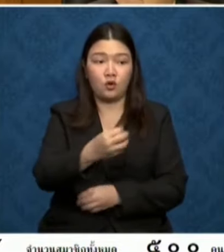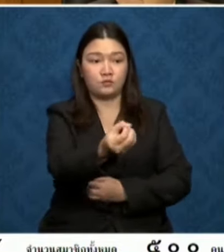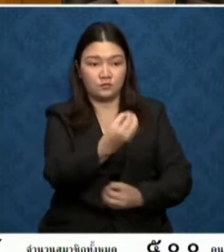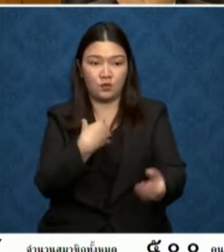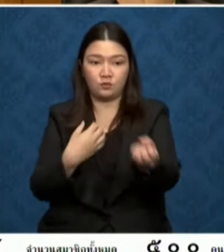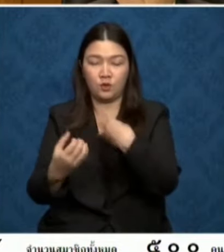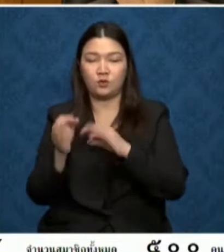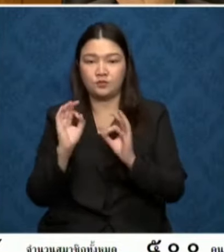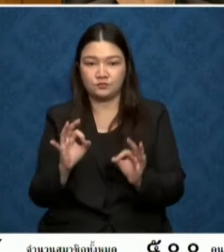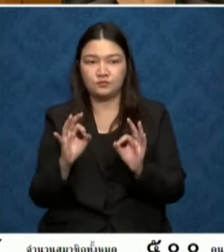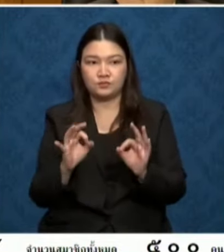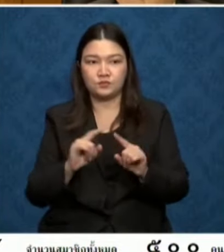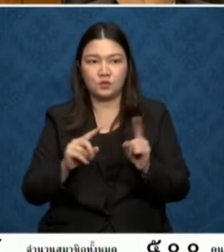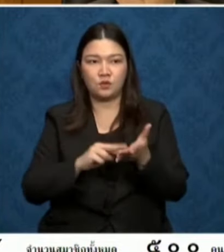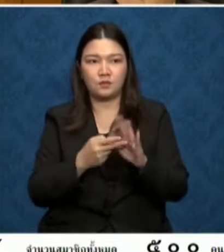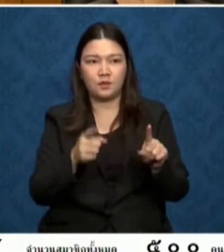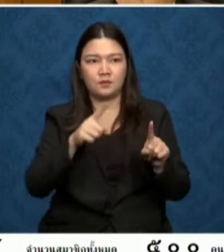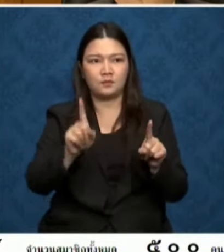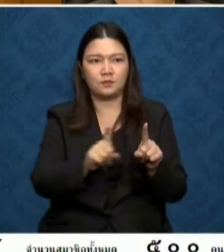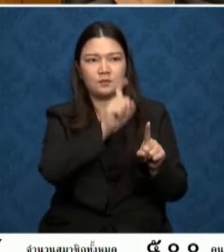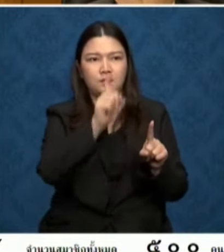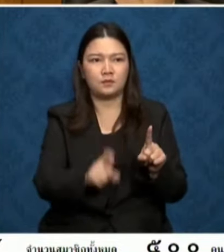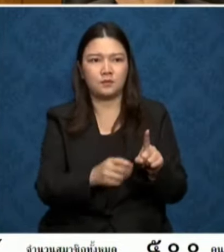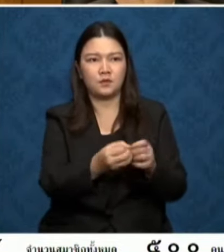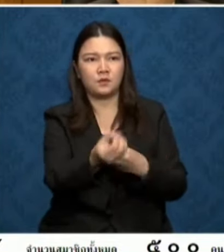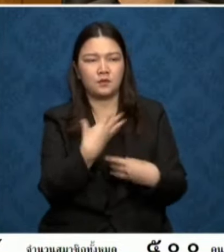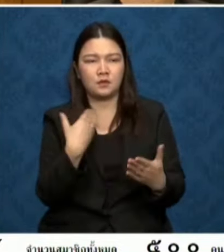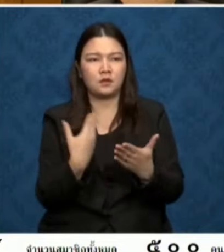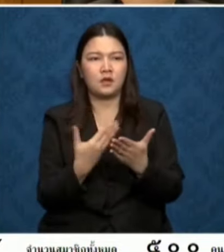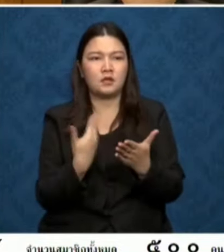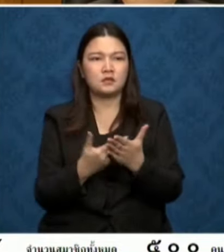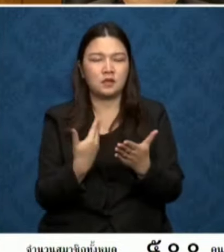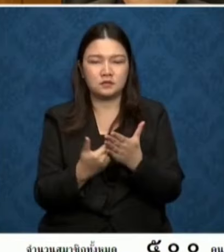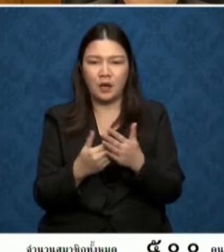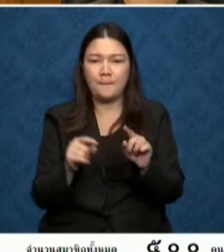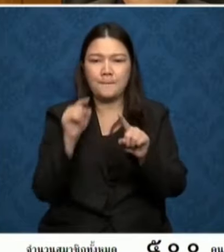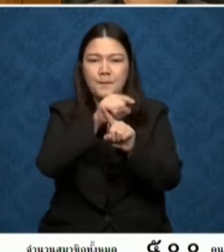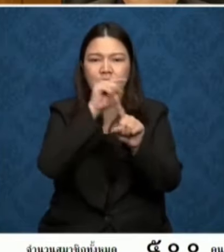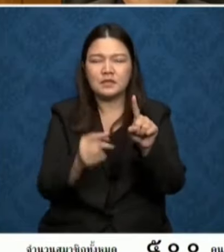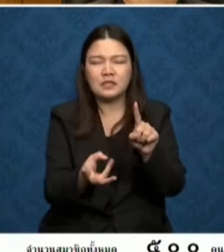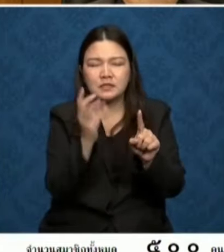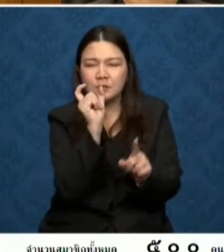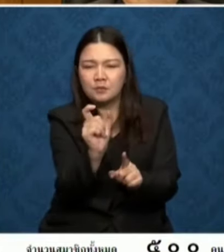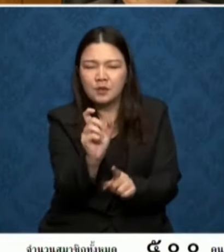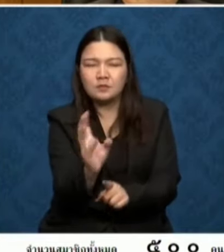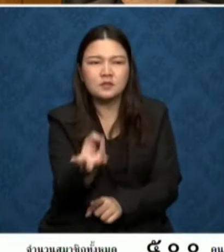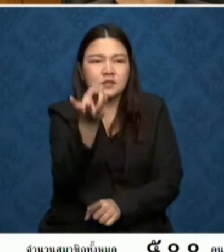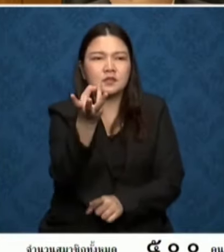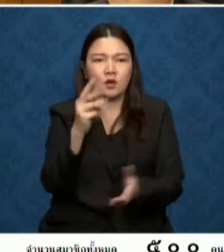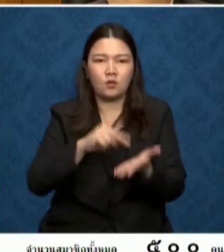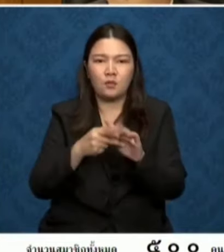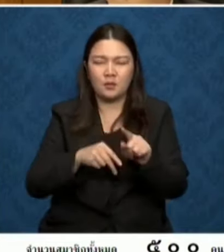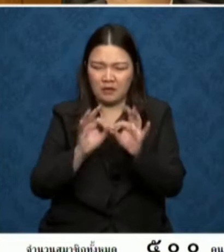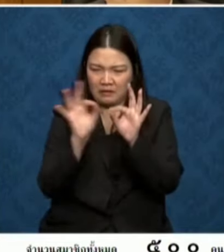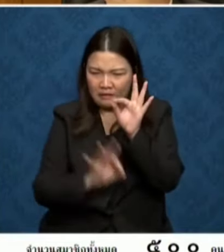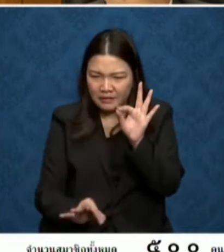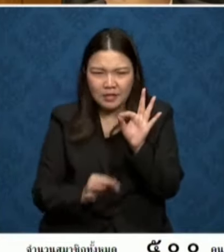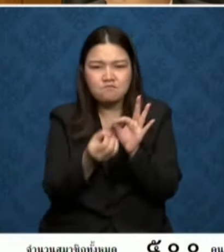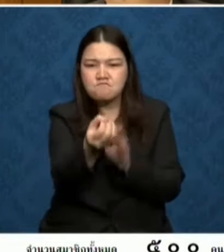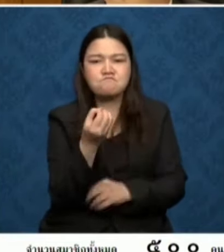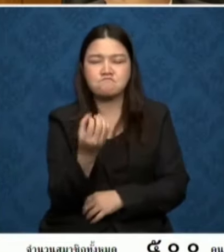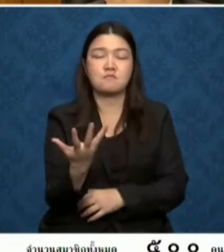เวลาสงวนคำแปรยติเนี่ยมันโผล่ขึ้นมาเป็นเพียงแค่ยอดเปอร์เซ็นต์รายละเอียดเราไม่เห็นผมขึ้นมาบนบัลลังก์ชี้แจงท่านเนี่ยเพิ่งจะท